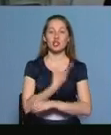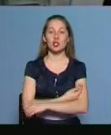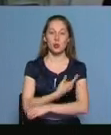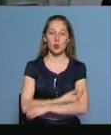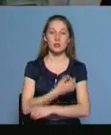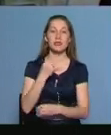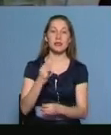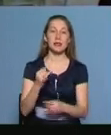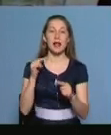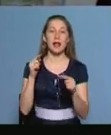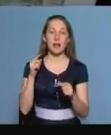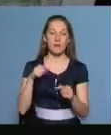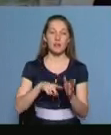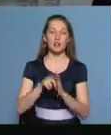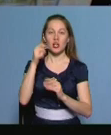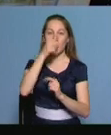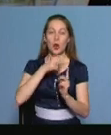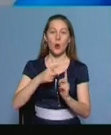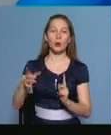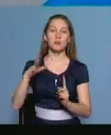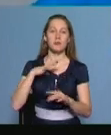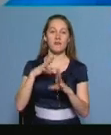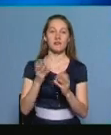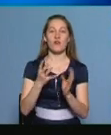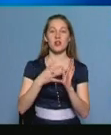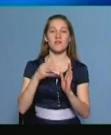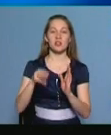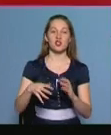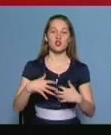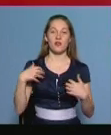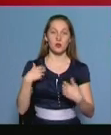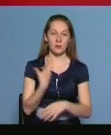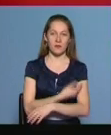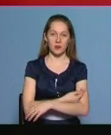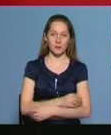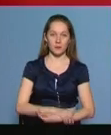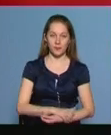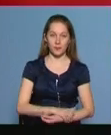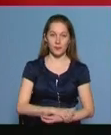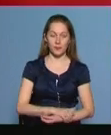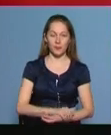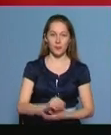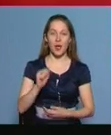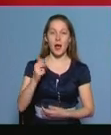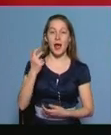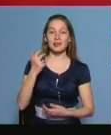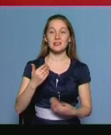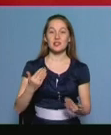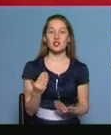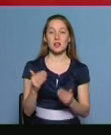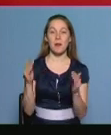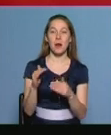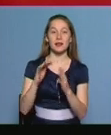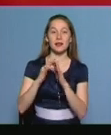тем, в городе с начала года было привито всего 9 тысяч животных. А 300 жителей маленькой деревни Старый Бор,